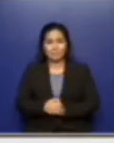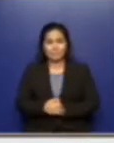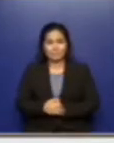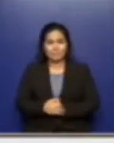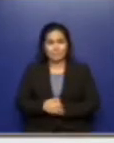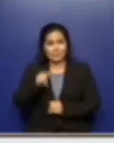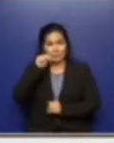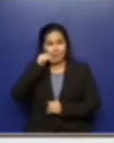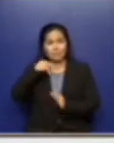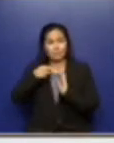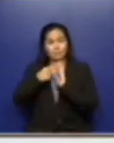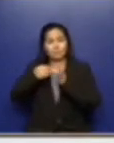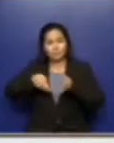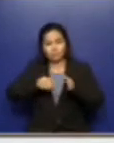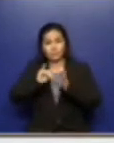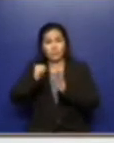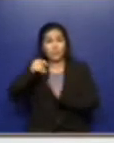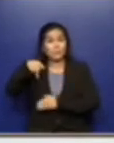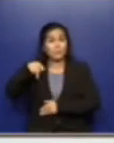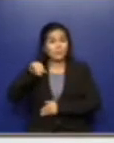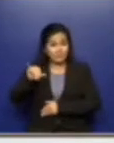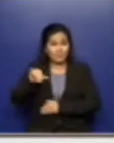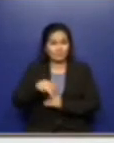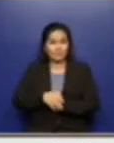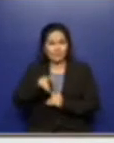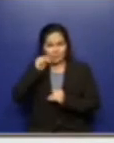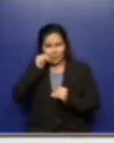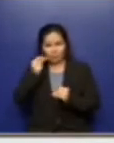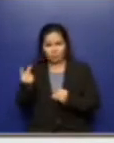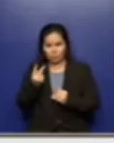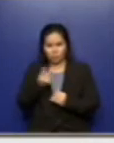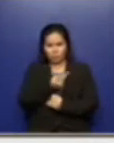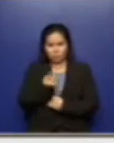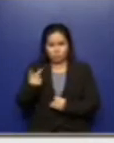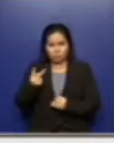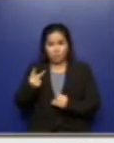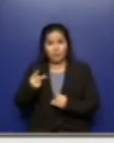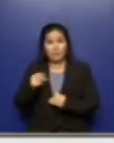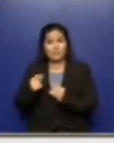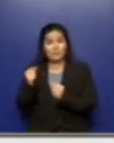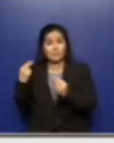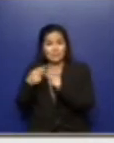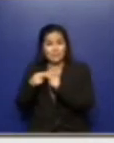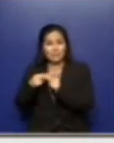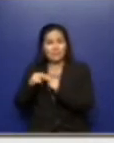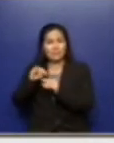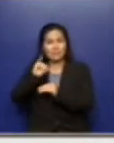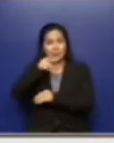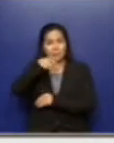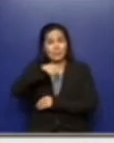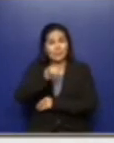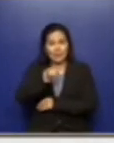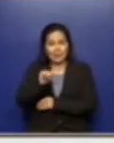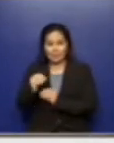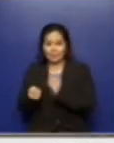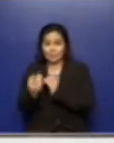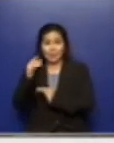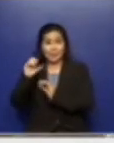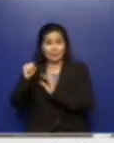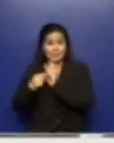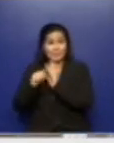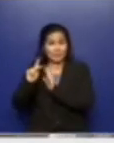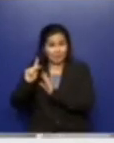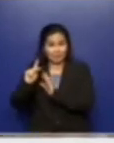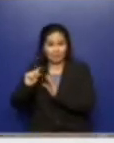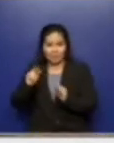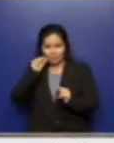แม่น้ำเจ้าพระยาแม่น้ำสองสายนี้คือเรียกว่าเจ้าพระยาป่าสักในขณะเดียวกันโครงการผันน้